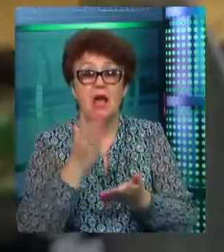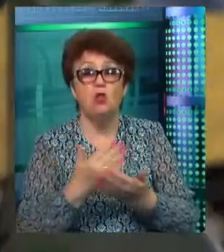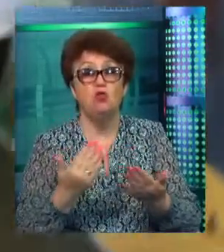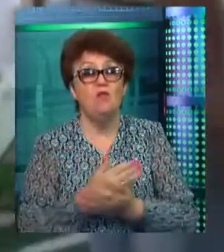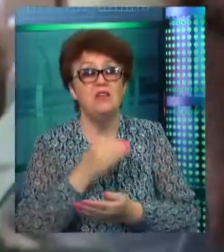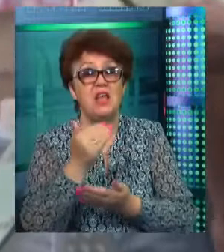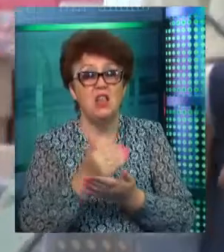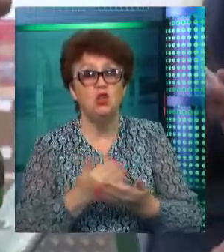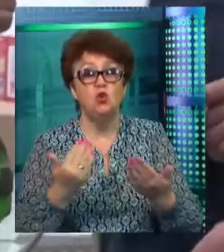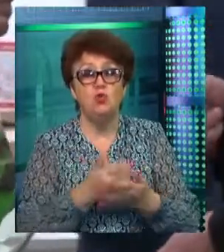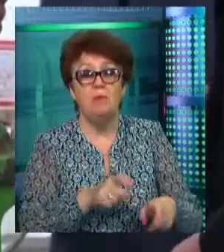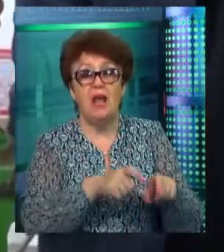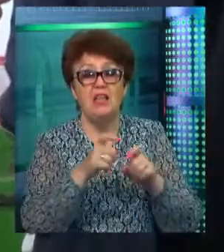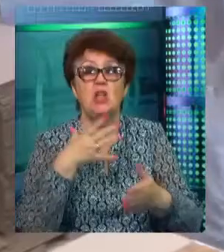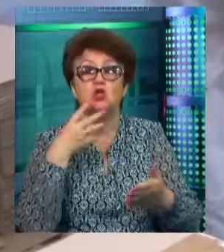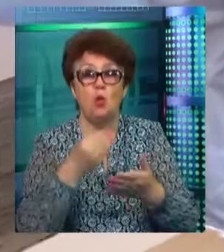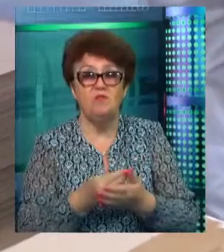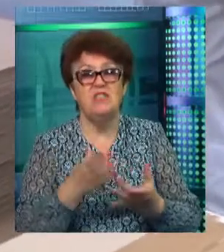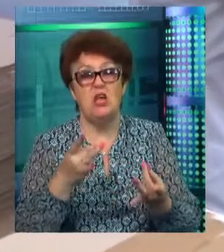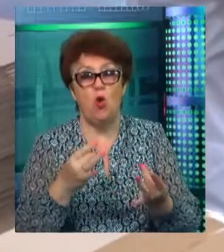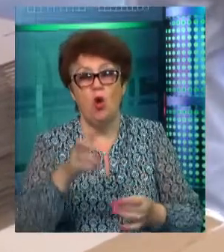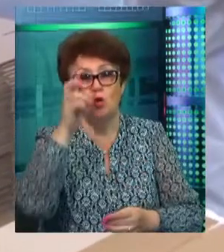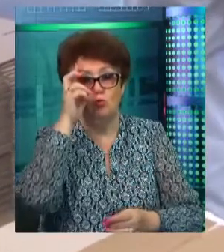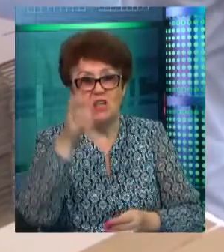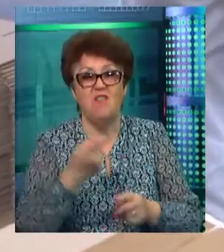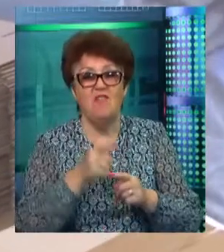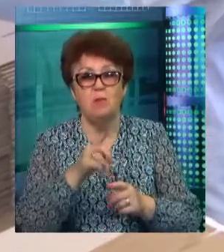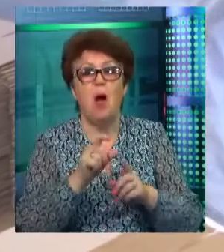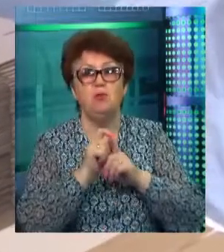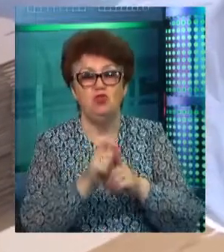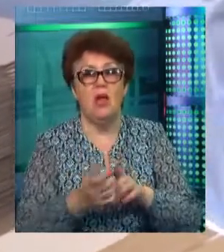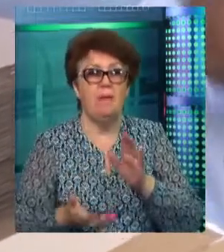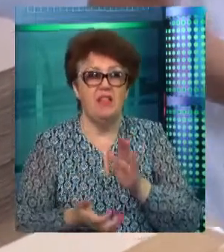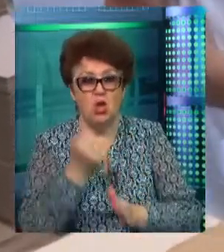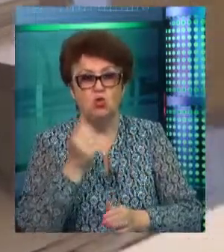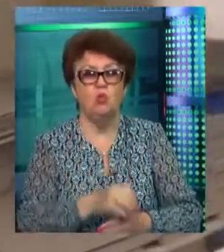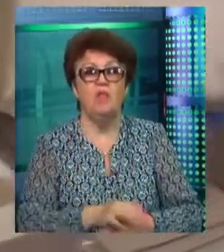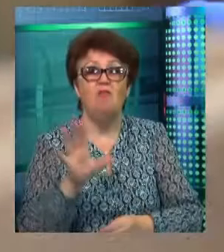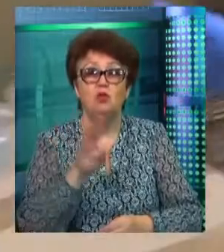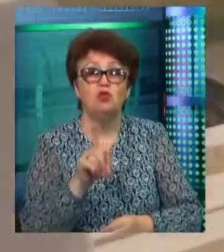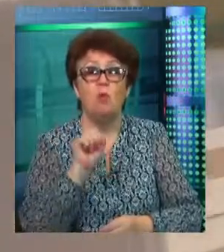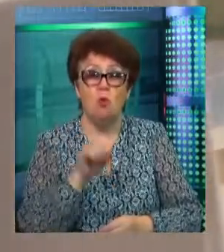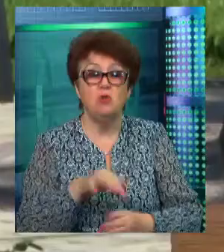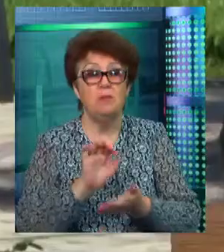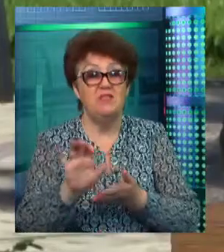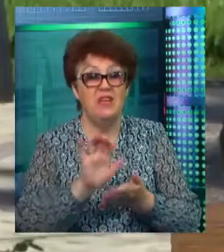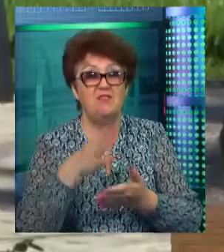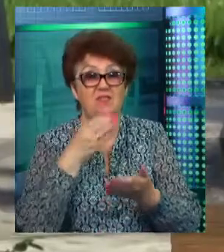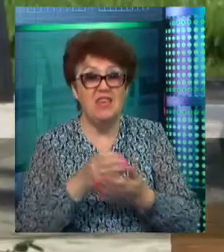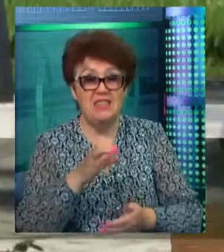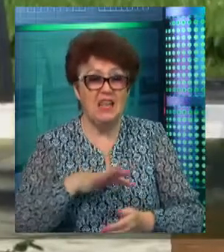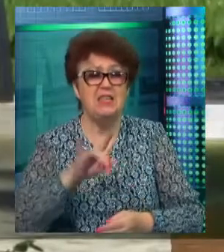задачи нужно переходить на собственное сырье государства в этом обещает поддержку все чтобы можем производить своей стране